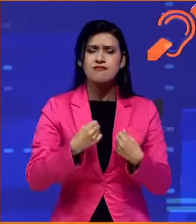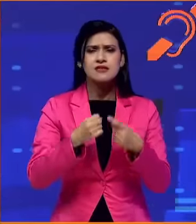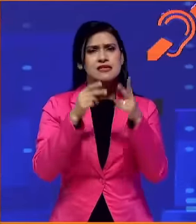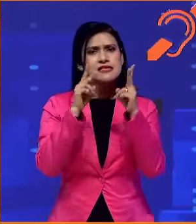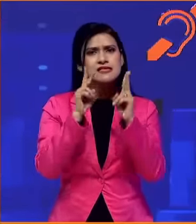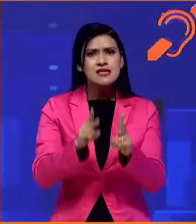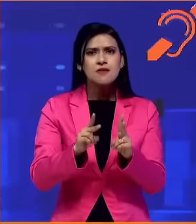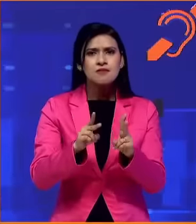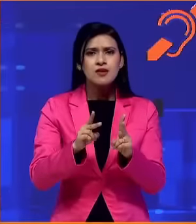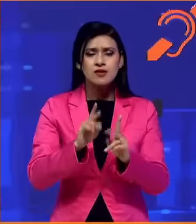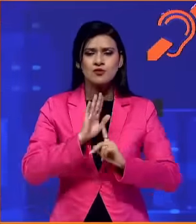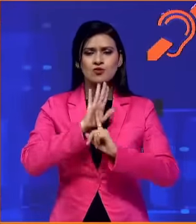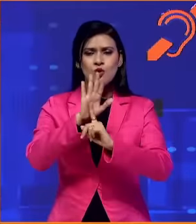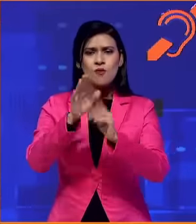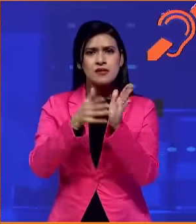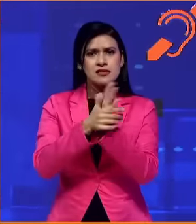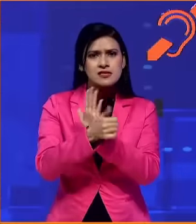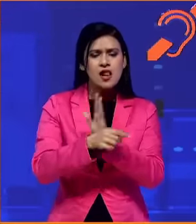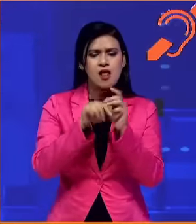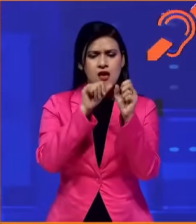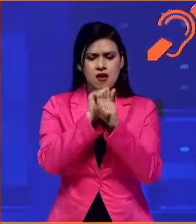लगनकेसाथसार्वजनिकजीवनमेंसक्रियरहें।